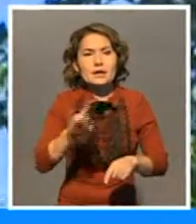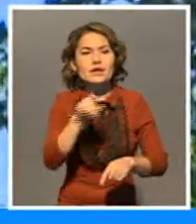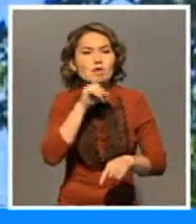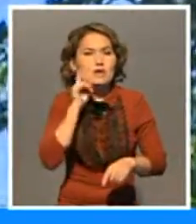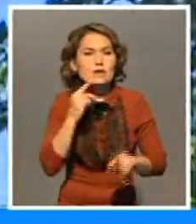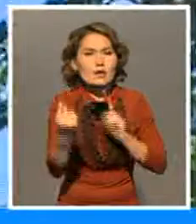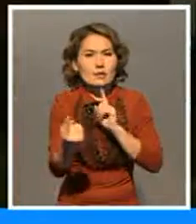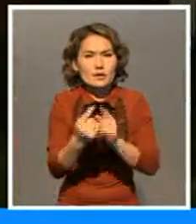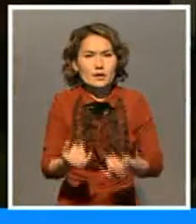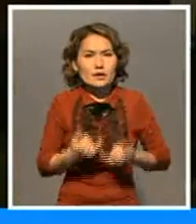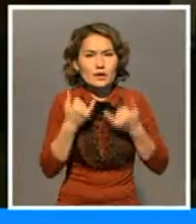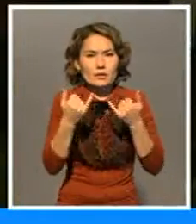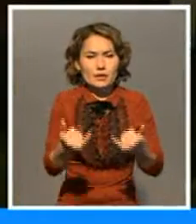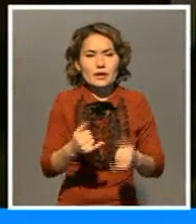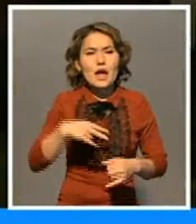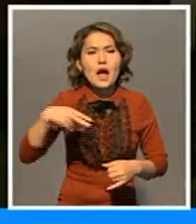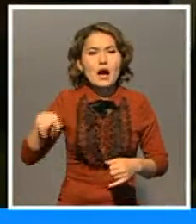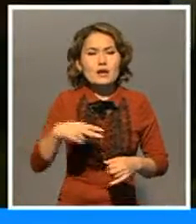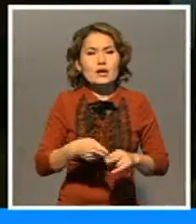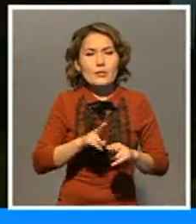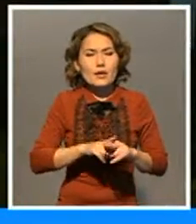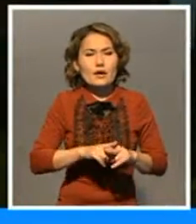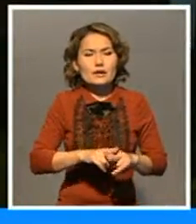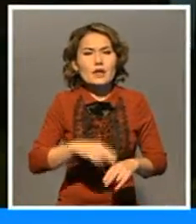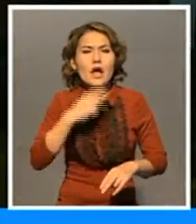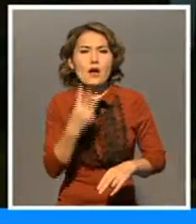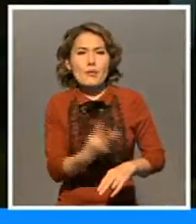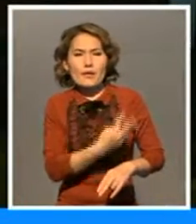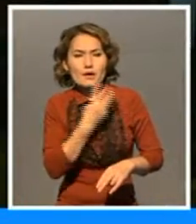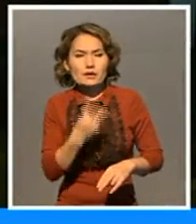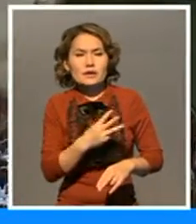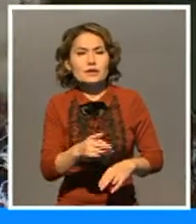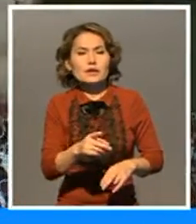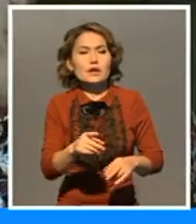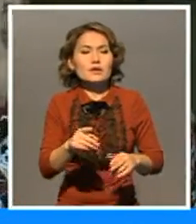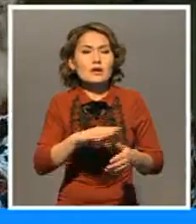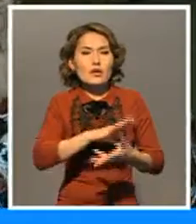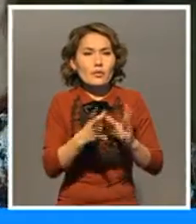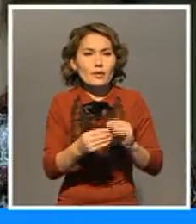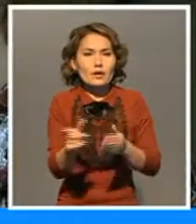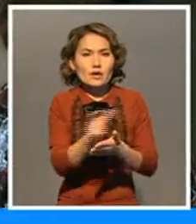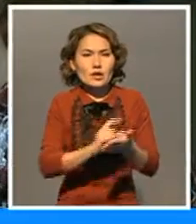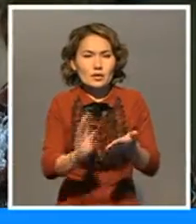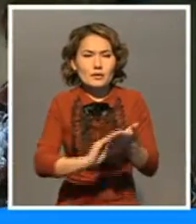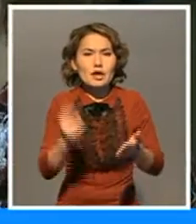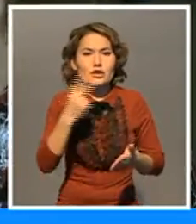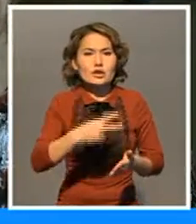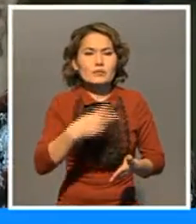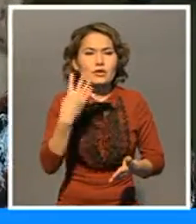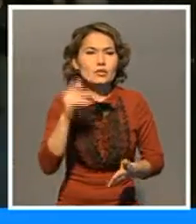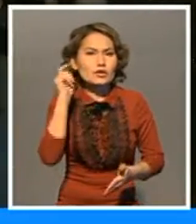жастармен табыстыруға арналған деп отыр. Айта кетейік, әдебиетке тұлпар шабыспен еркіндеп енген Саттар Ерубаев небәрі 24 жасында көз